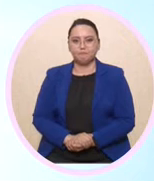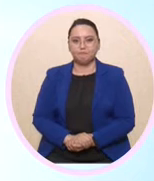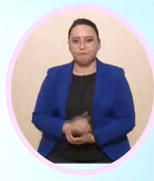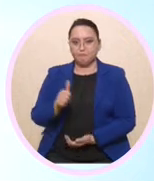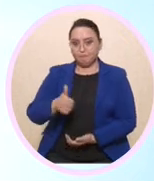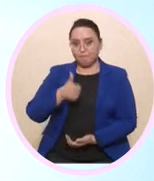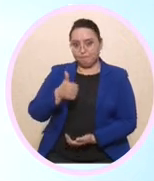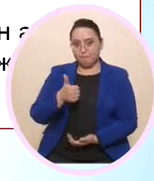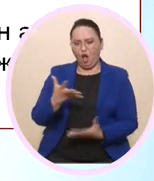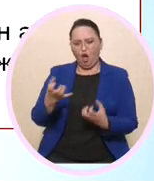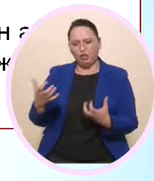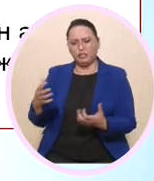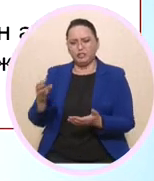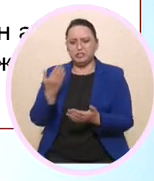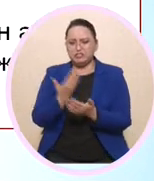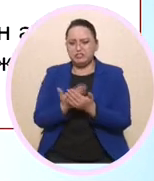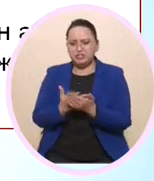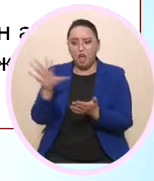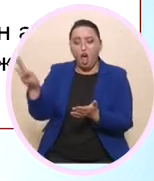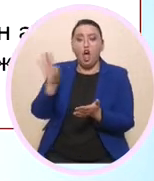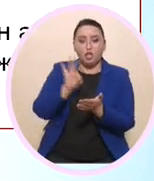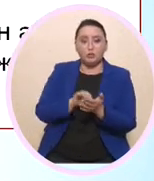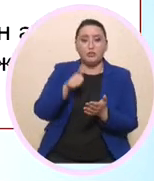байна. За, сурагчдаа